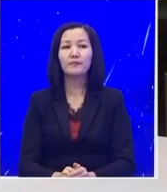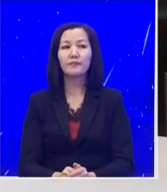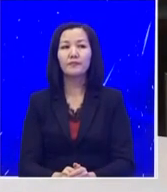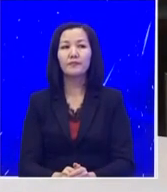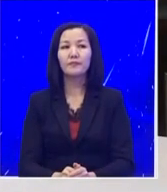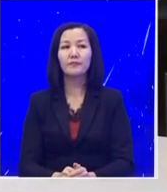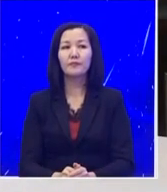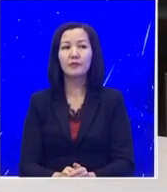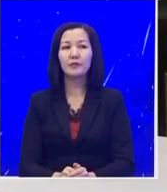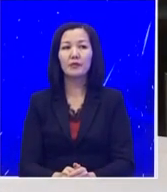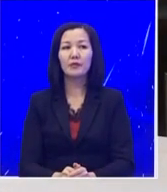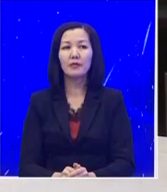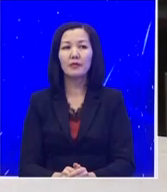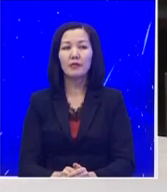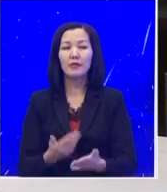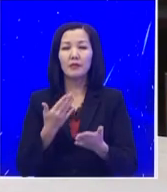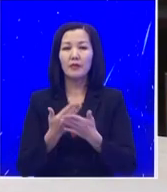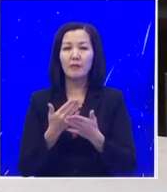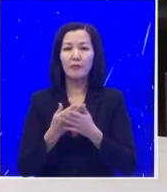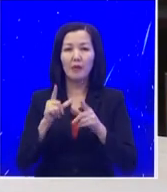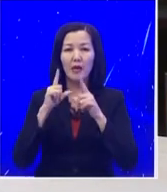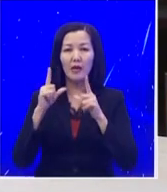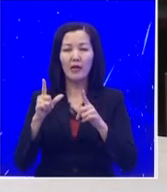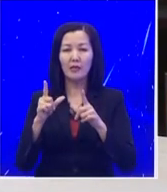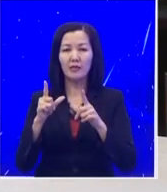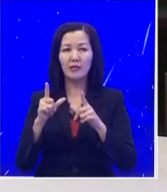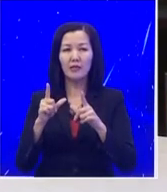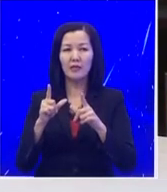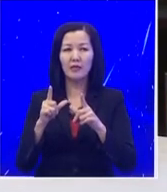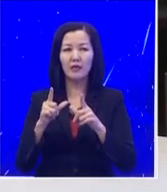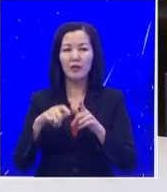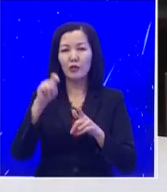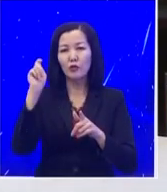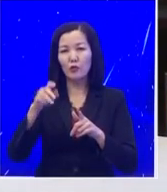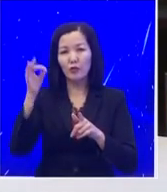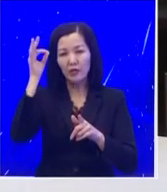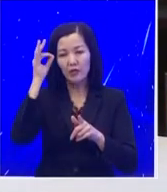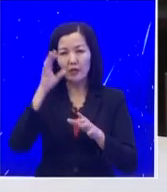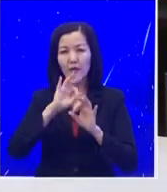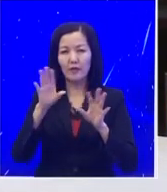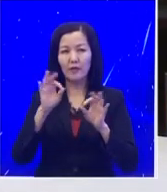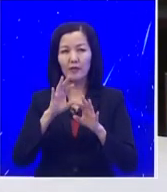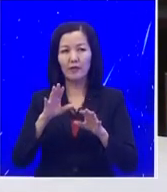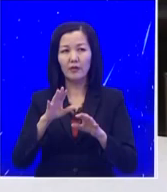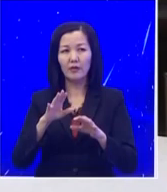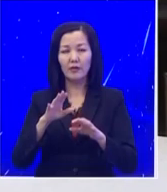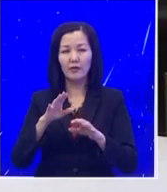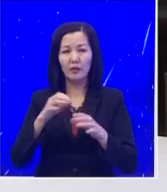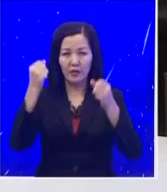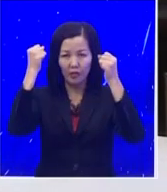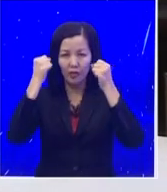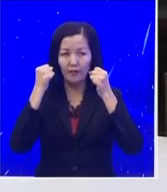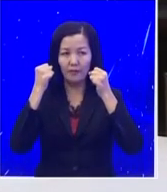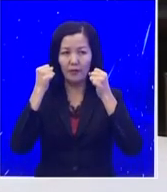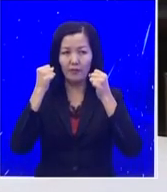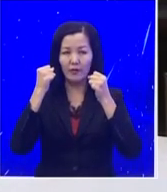Артын баладан бір оқыла айқайлаған, солдат назад тегізе ыраны деп. Сонда мен өзім байқамаппын, басымды шапқым бар ғой.